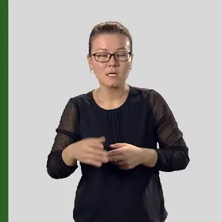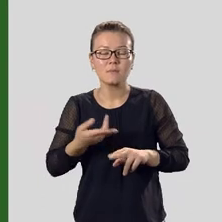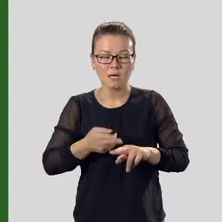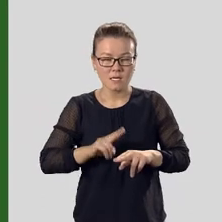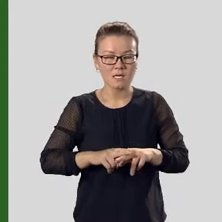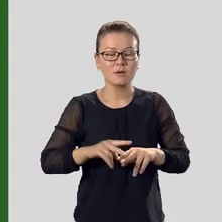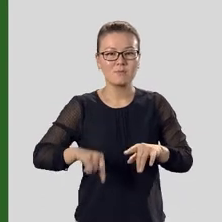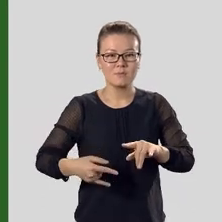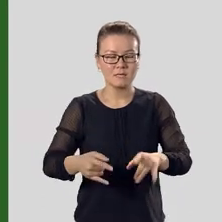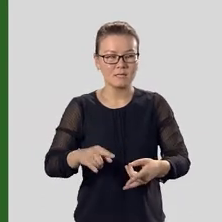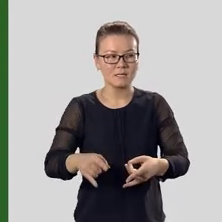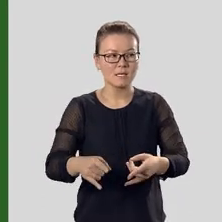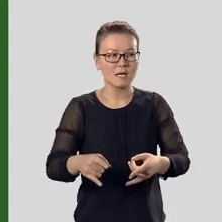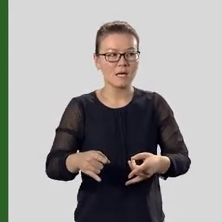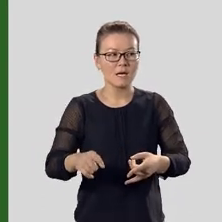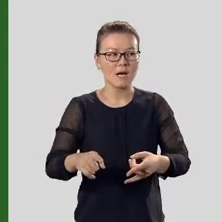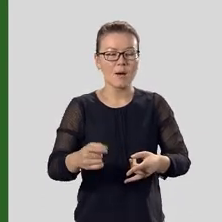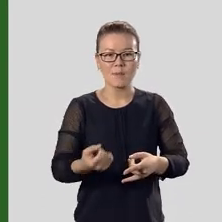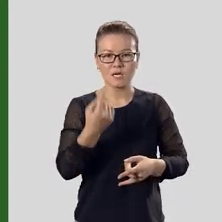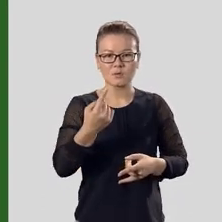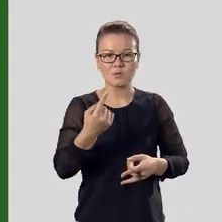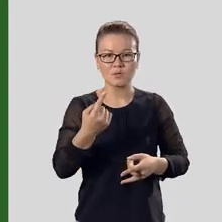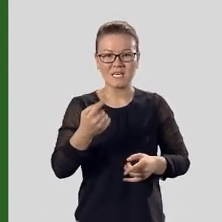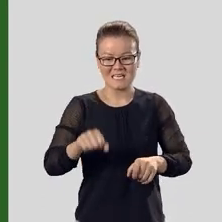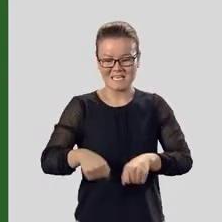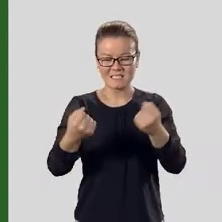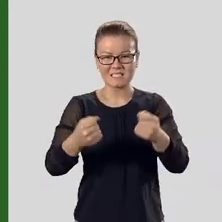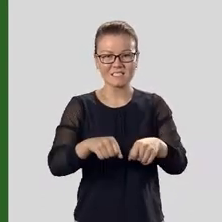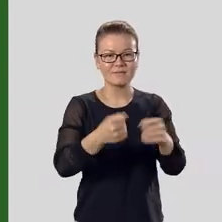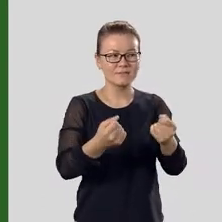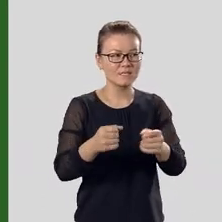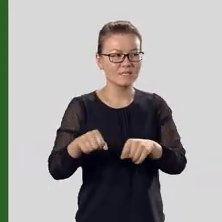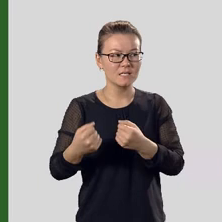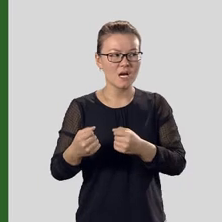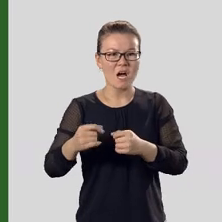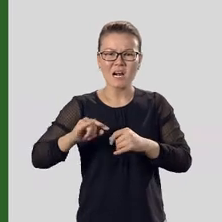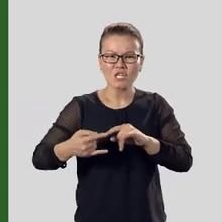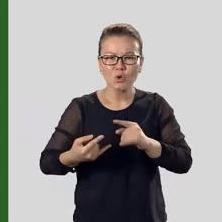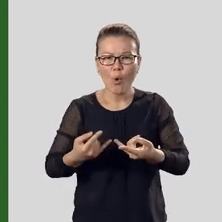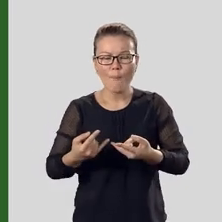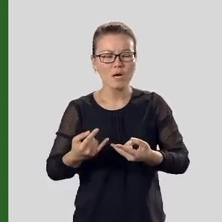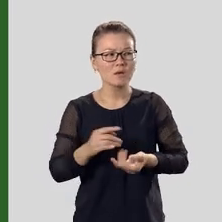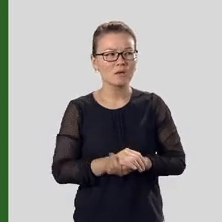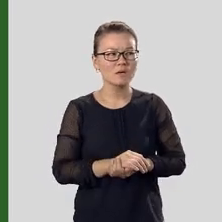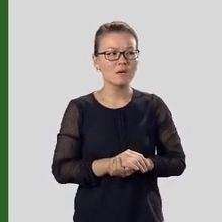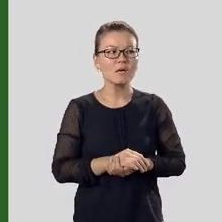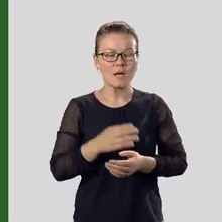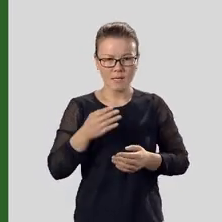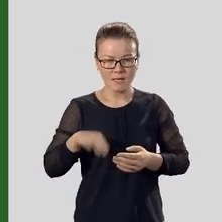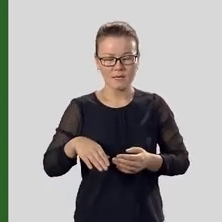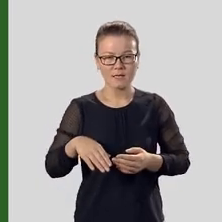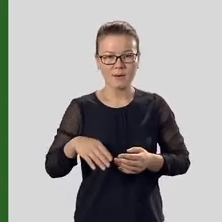расхождении литосферных плит происходят ее разрывы и разломы. По этим